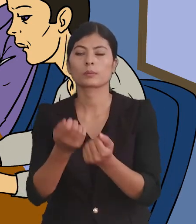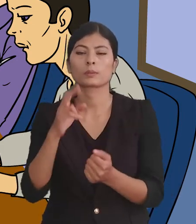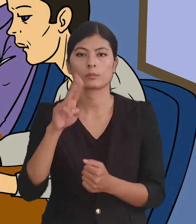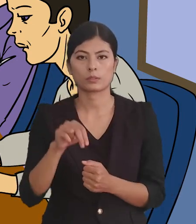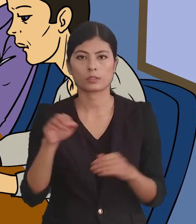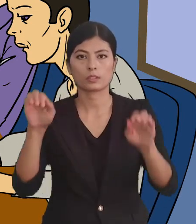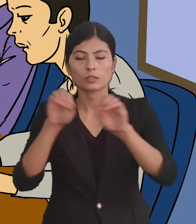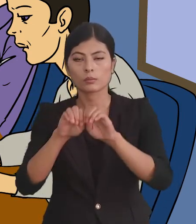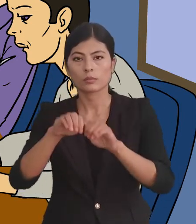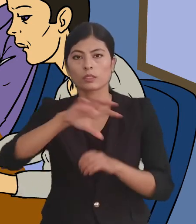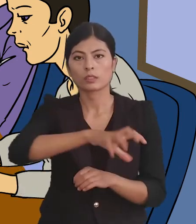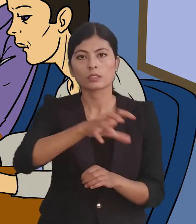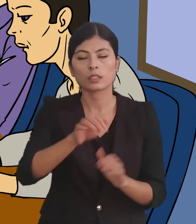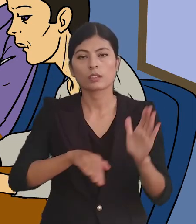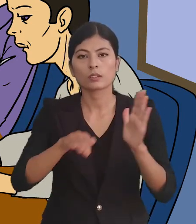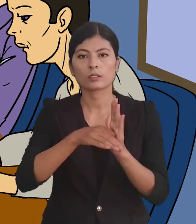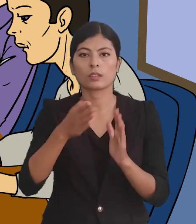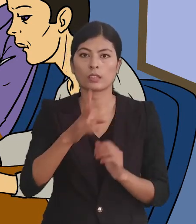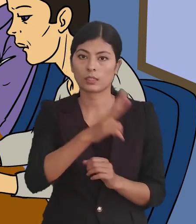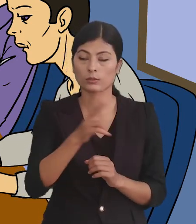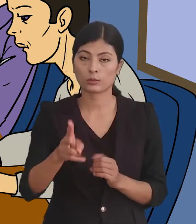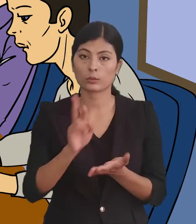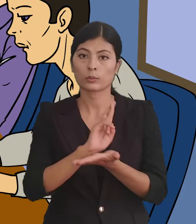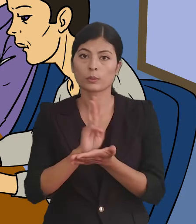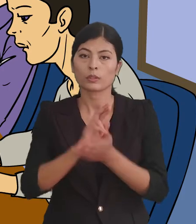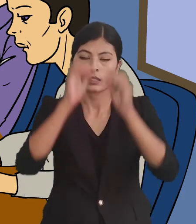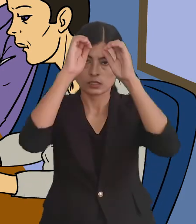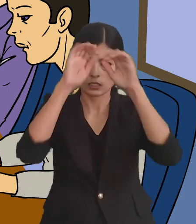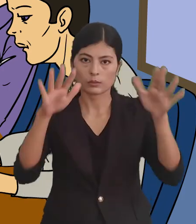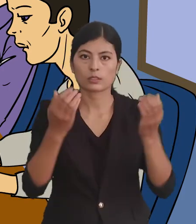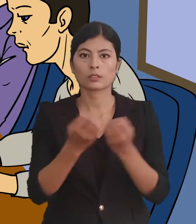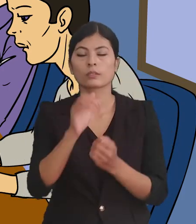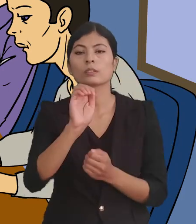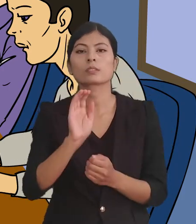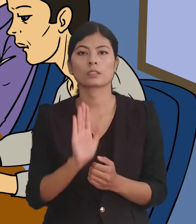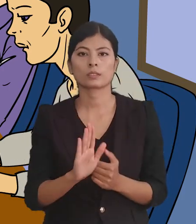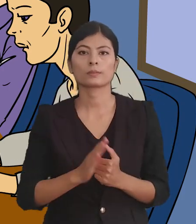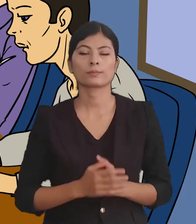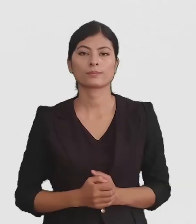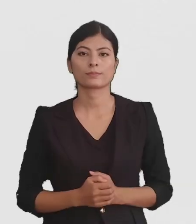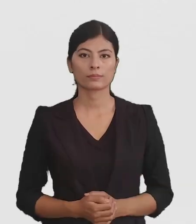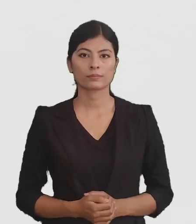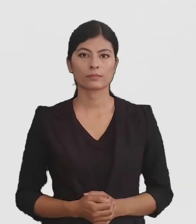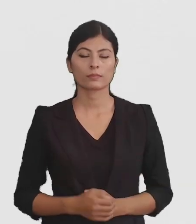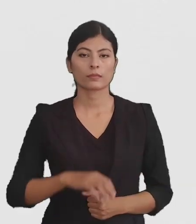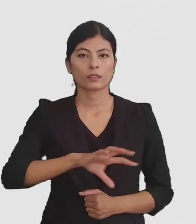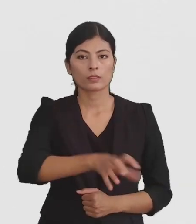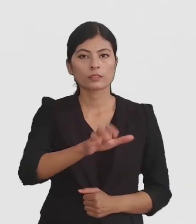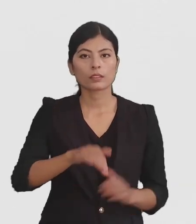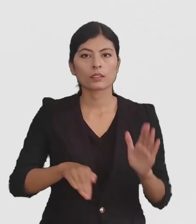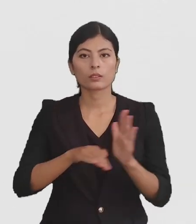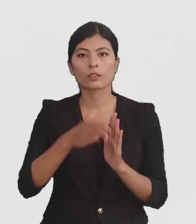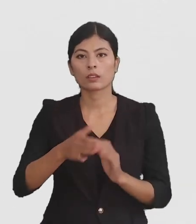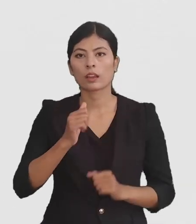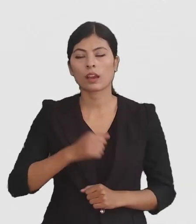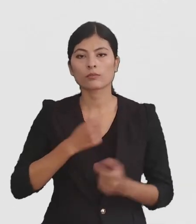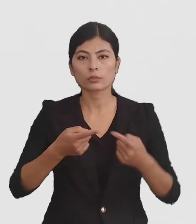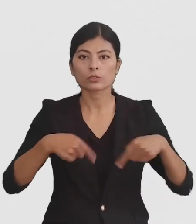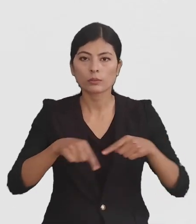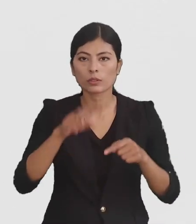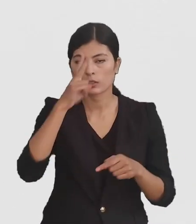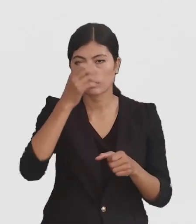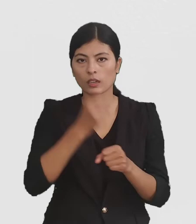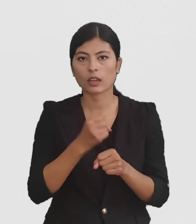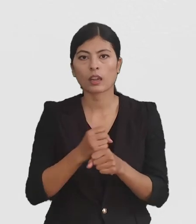के होइया। संबंधित स्थानीय तह ऐसन प्रतिवेदन सार्वजनिक कर सकैत है। स्थानीय तह अपन सभा